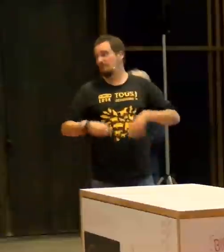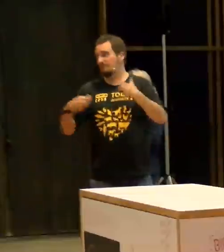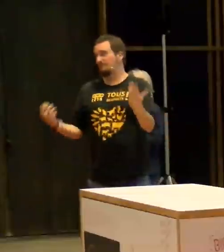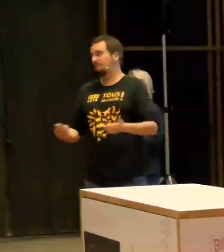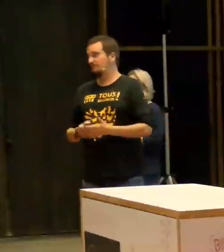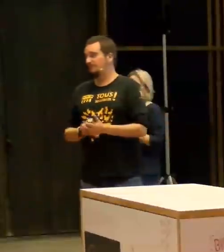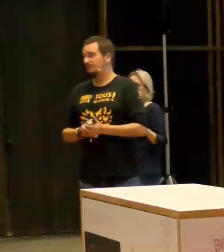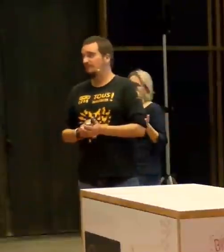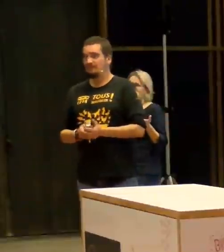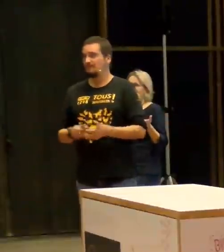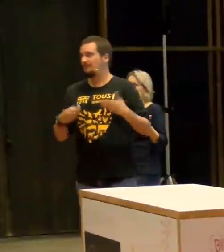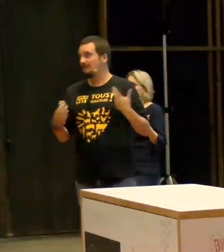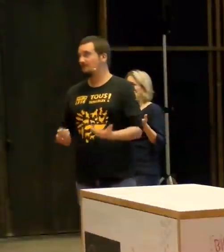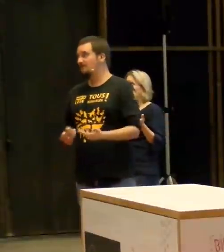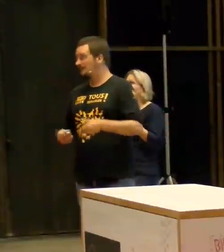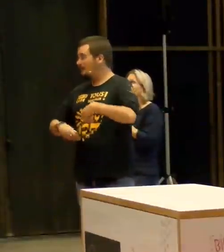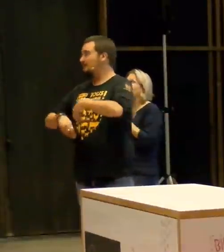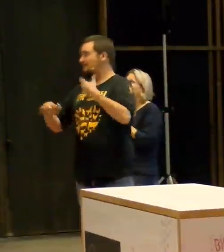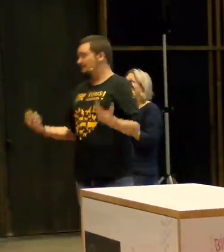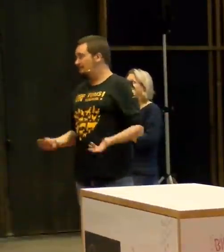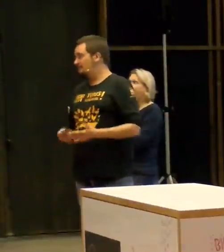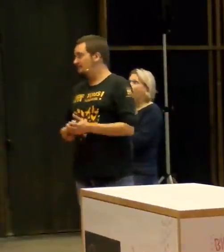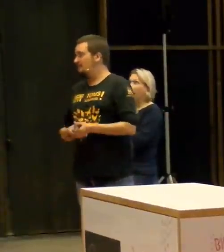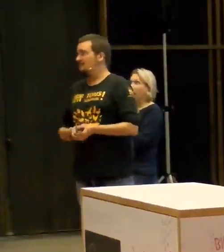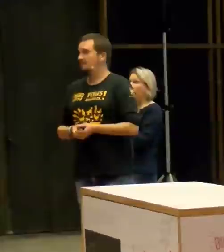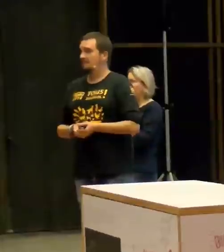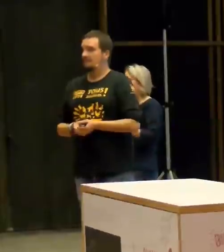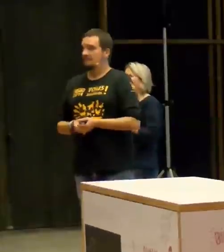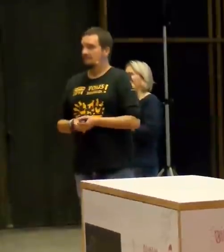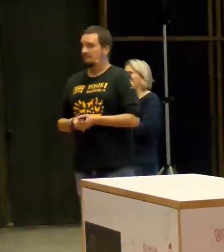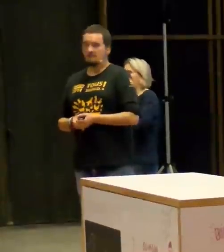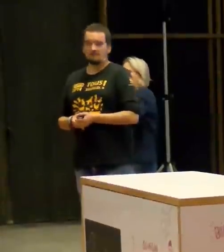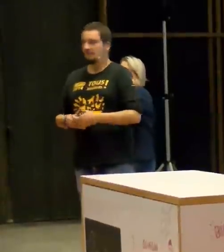puisque effectivement chaque fois que les médias s'intéressent à ce qu'on fait, ça démultiplie